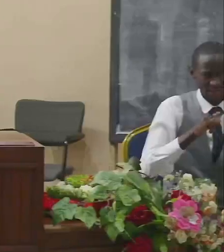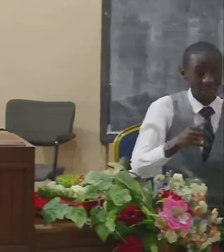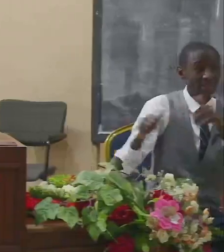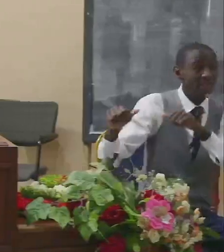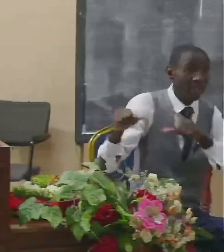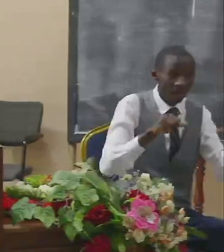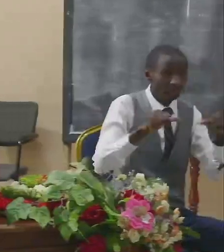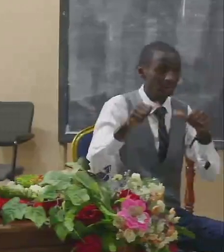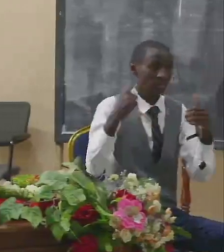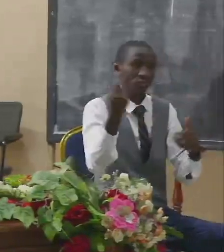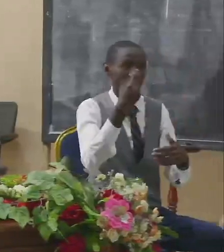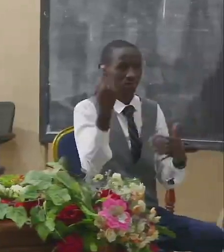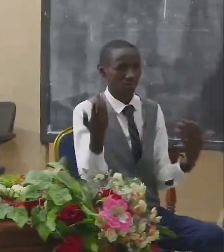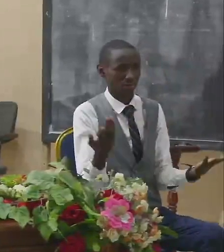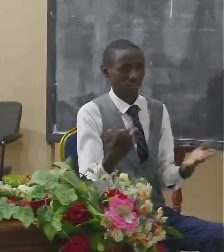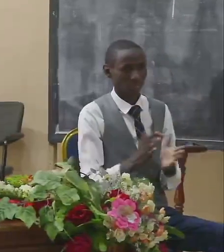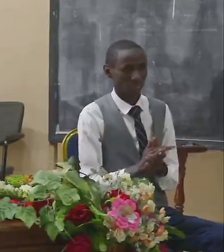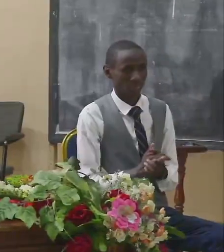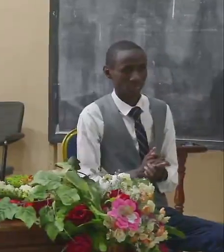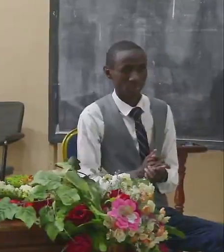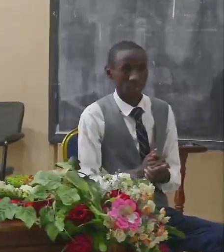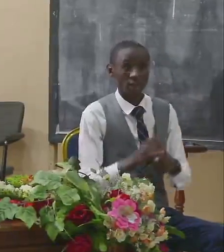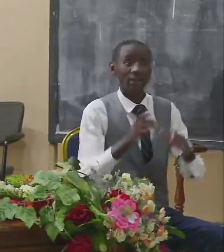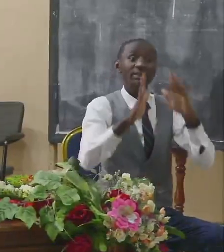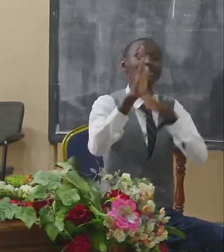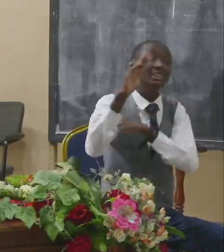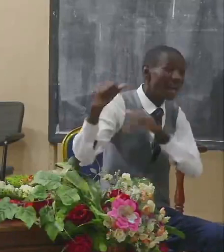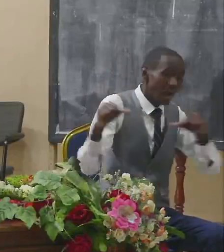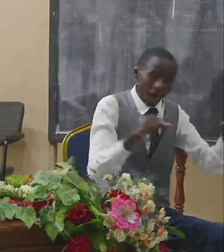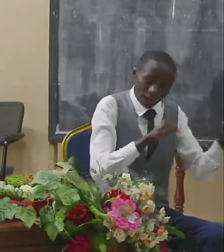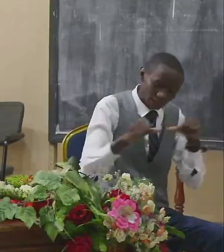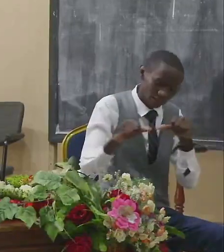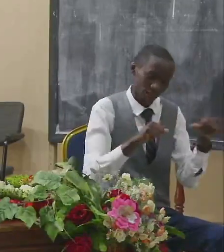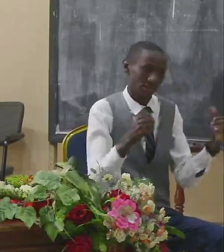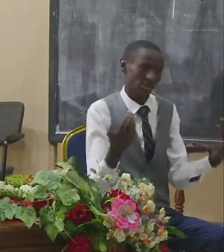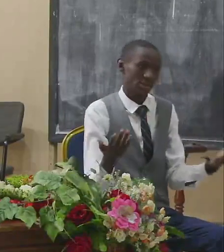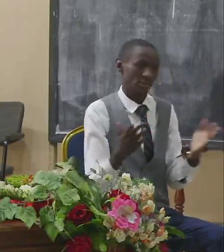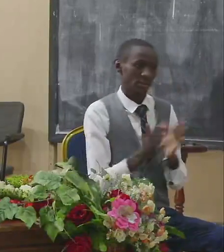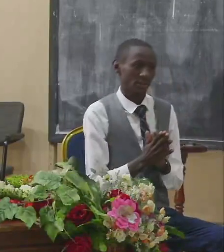Mungu anapaswa tenda. Ndio. Mungu atatenda.